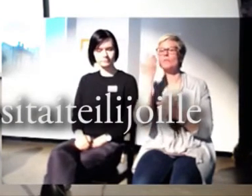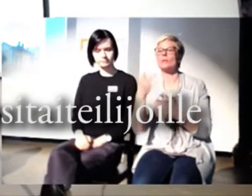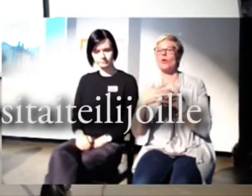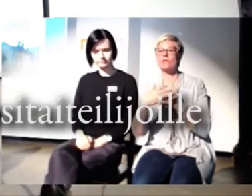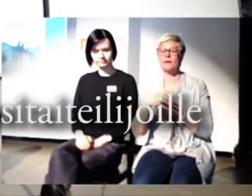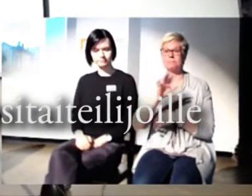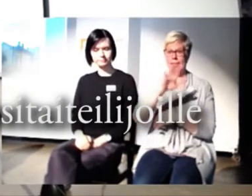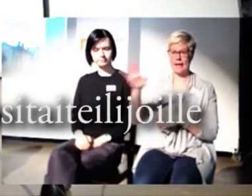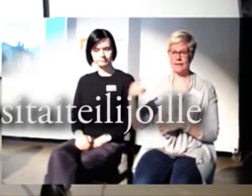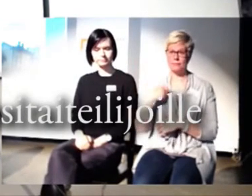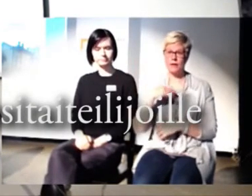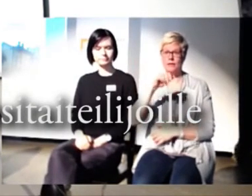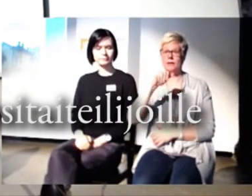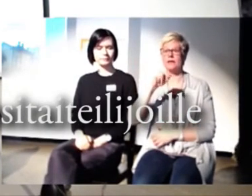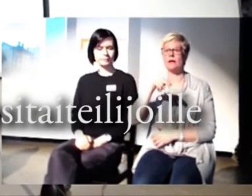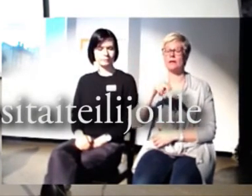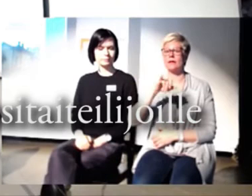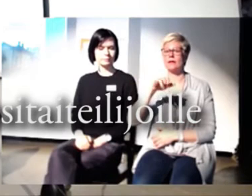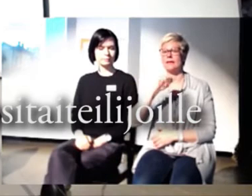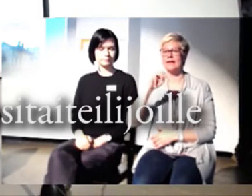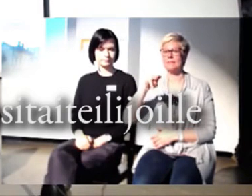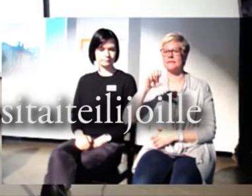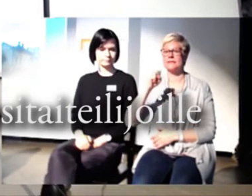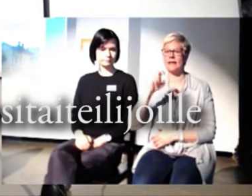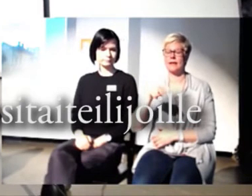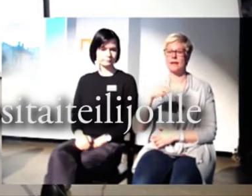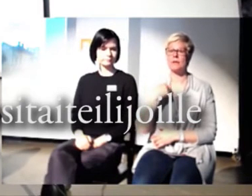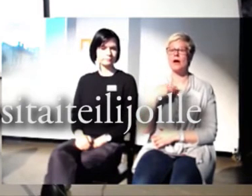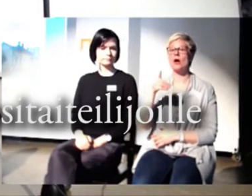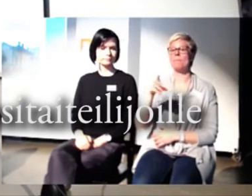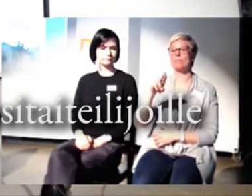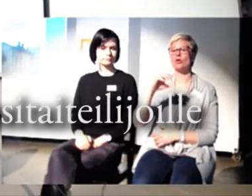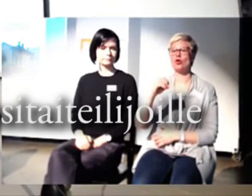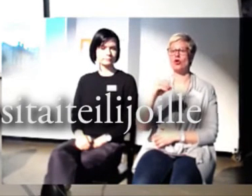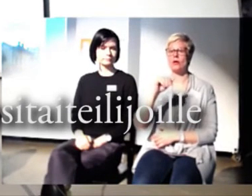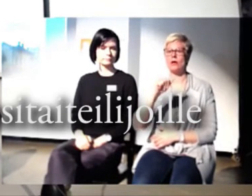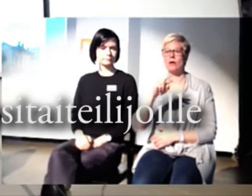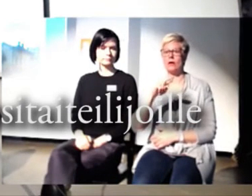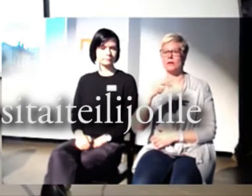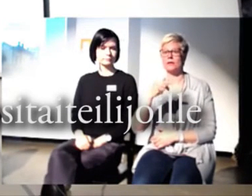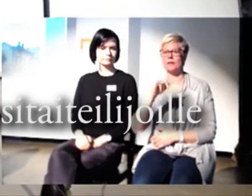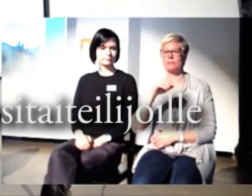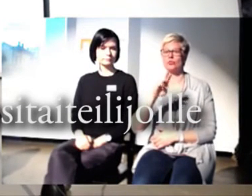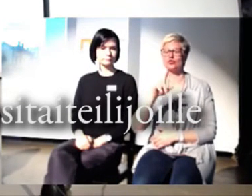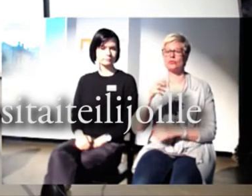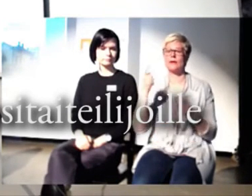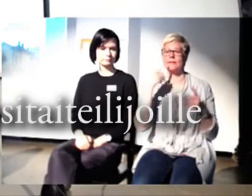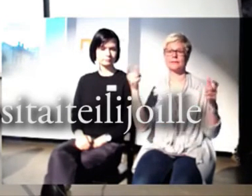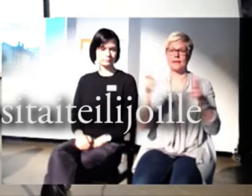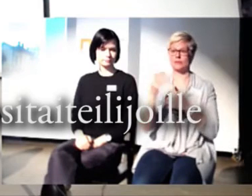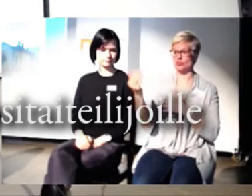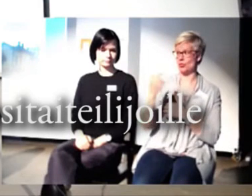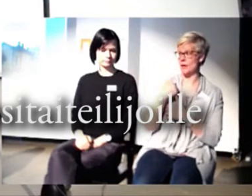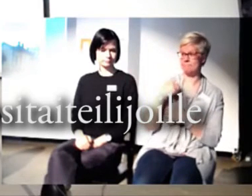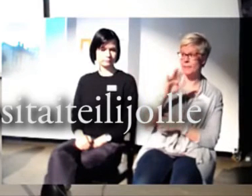No niin, hei. Eli mä olen Jensen ja mä olen Proarttikus-säätiöltä. Terve. Ja jos